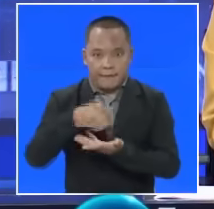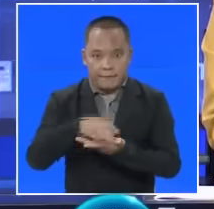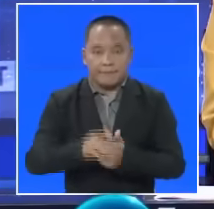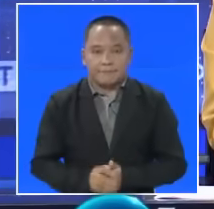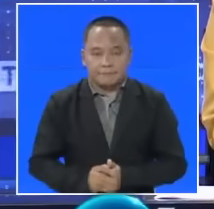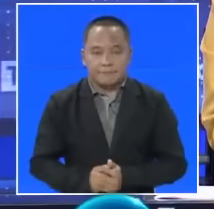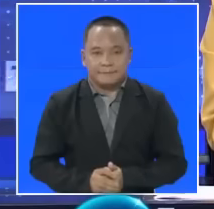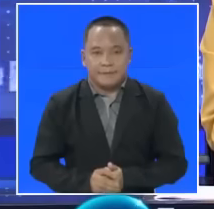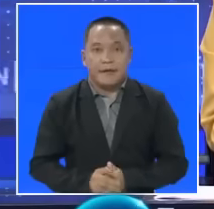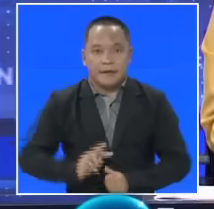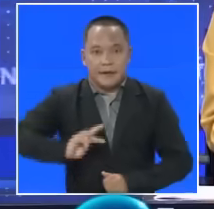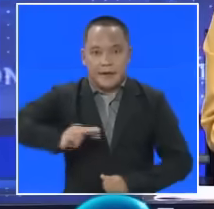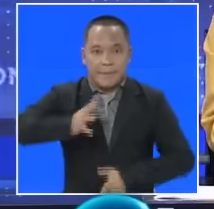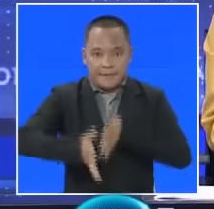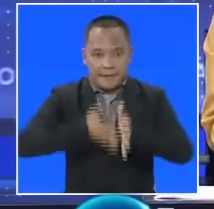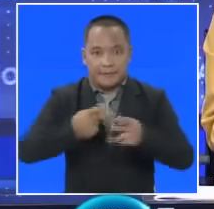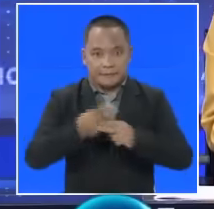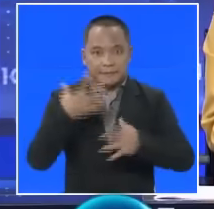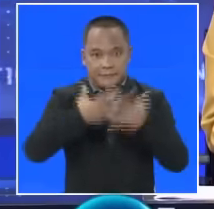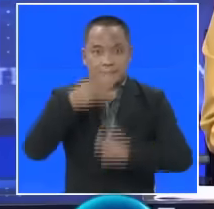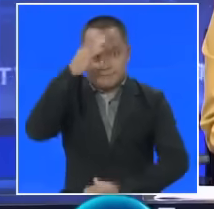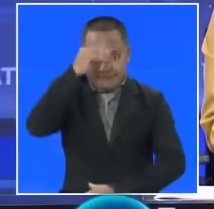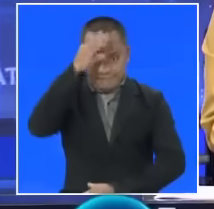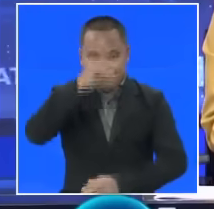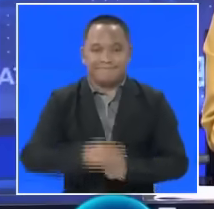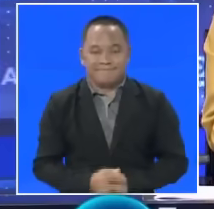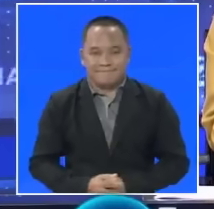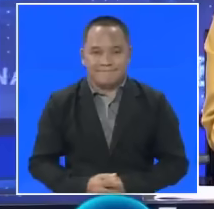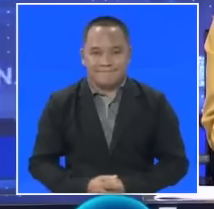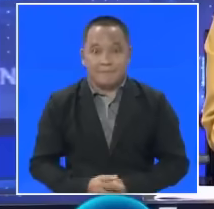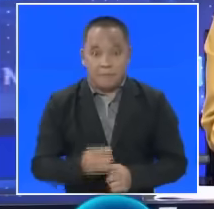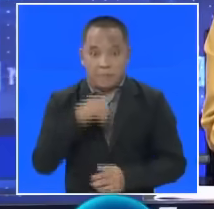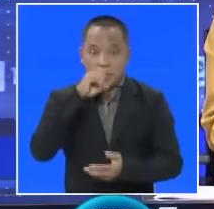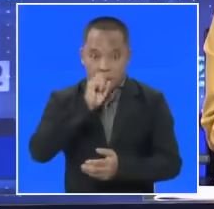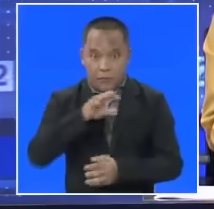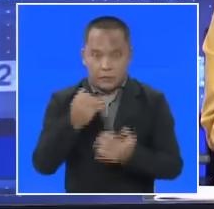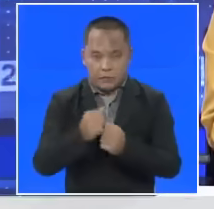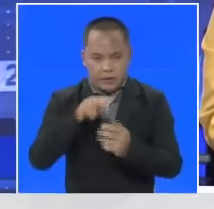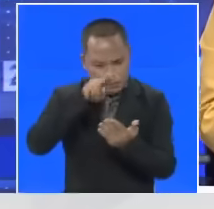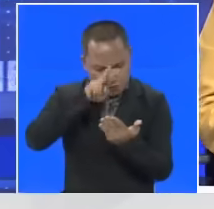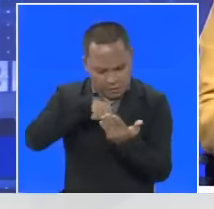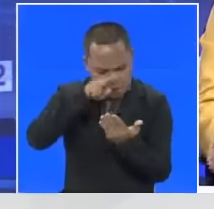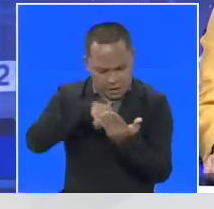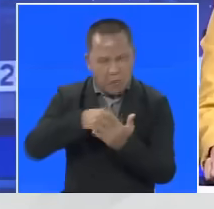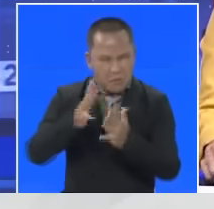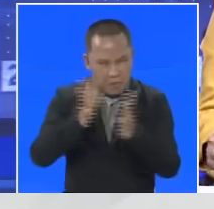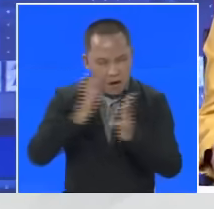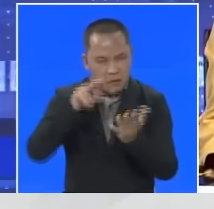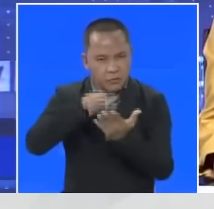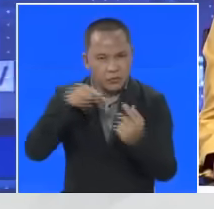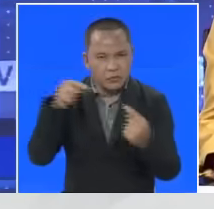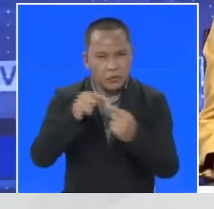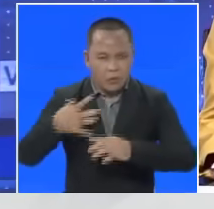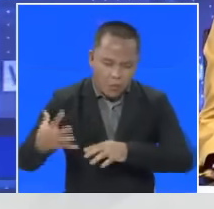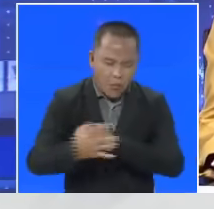คุณพีรพีพันธ์เรือนศรีและล่ามภาษามือคุณทวีปเชื้อทองค่ะ ค่ะต้องบอกนะคะว่าอ่านข่าวมาเนี่ยก็เยอะนะเรื่องของ